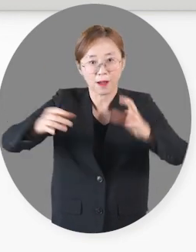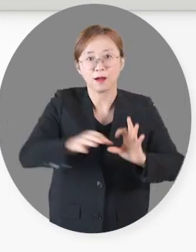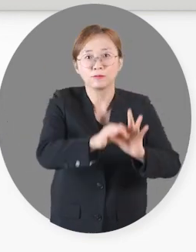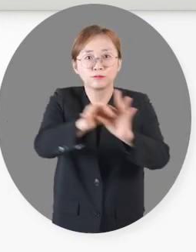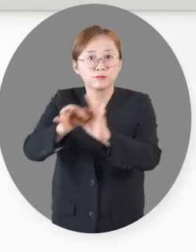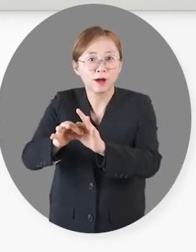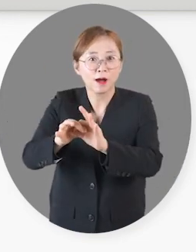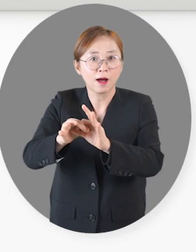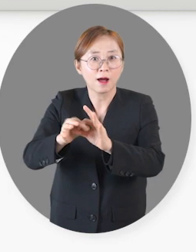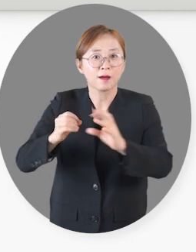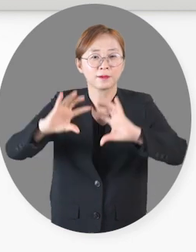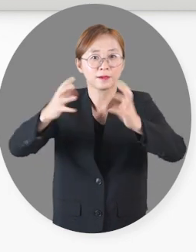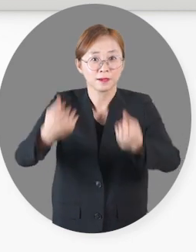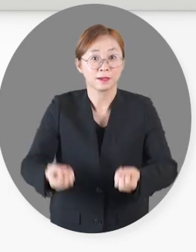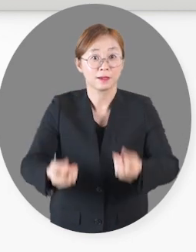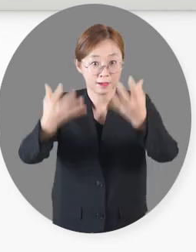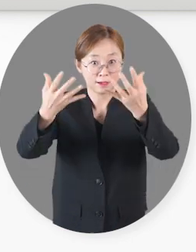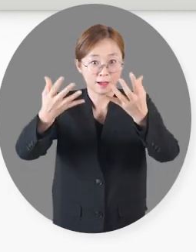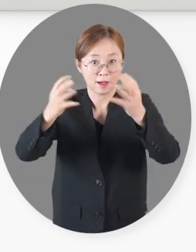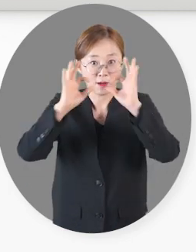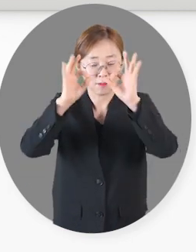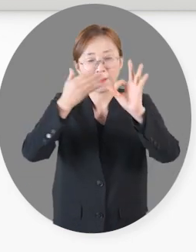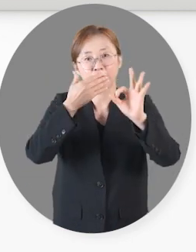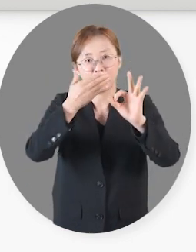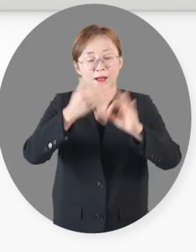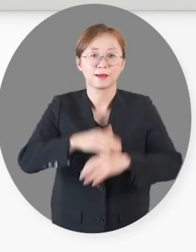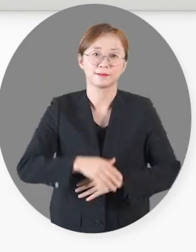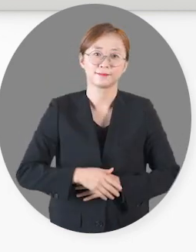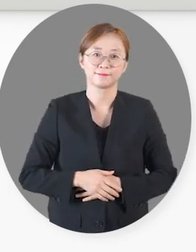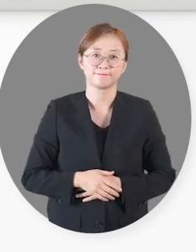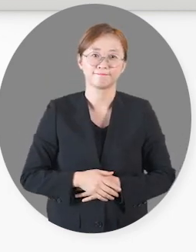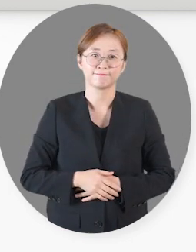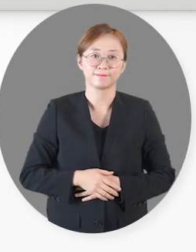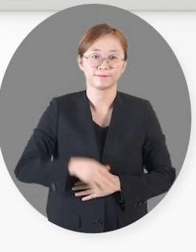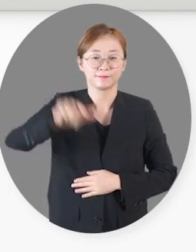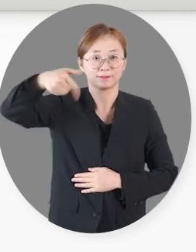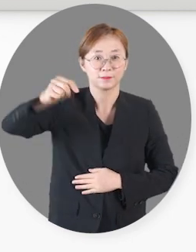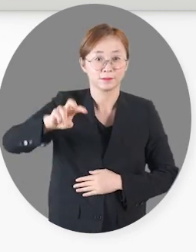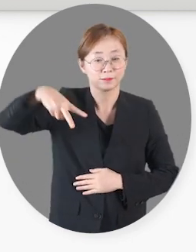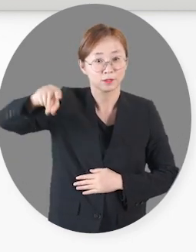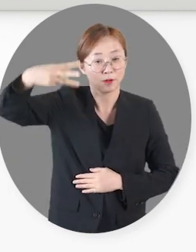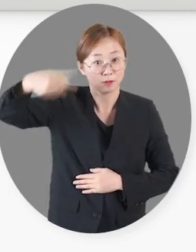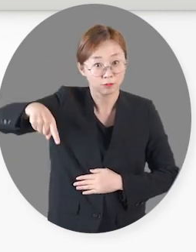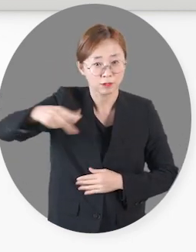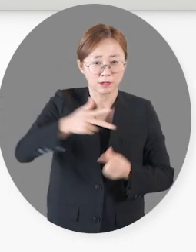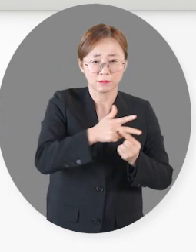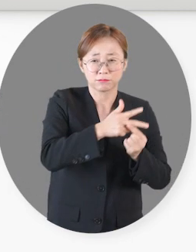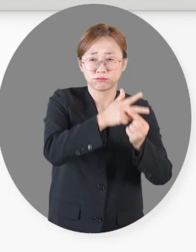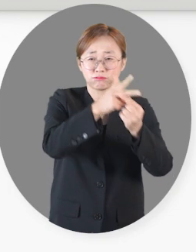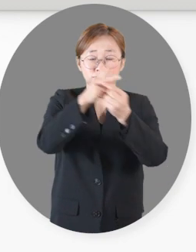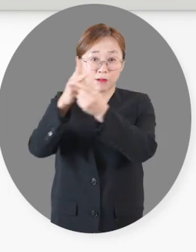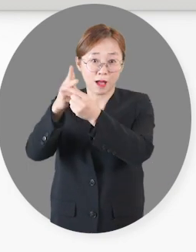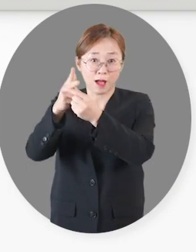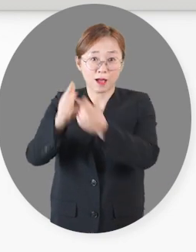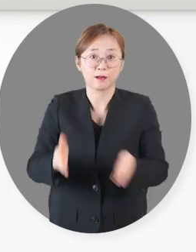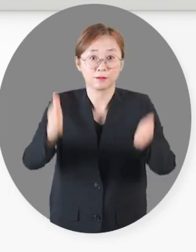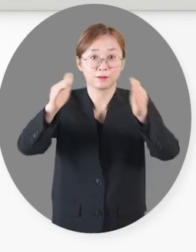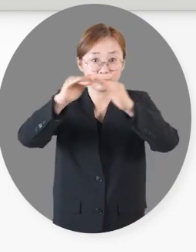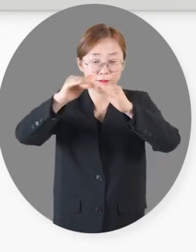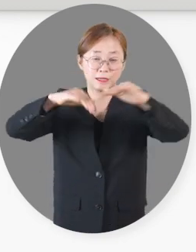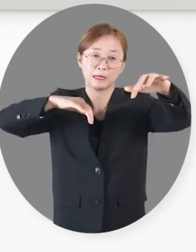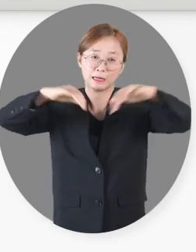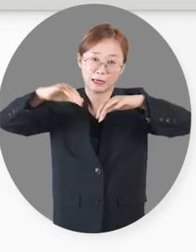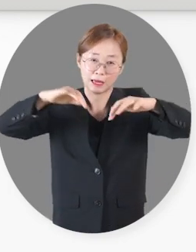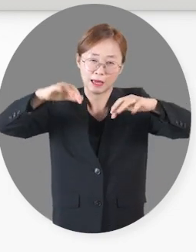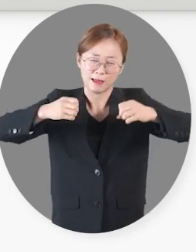소통하며 백제 연화 행사장을 생생하게 즐길 수 있게 됐는데요. 특히 금서로 천장부터 시작해